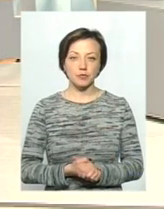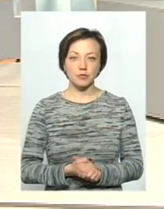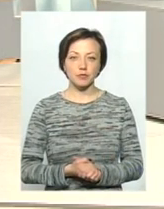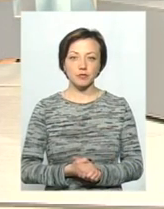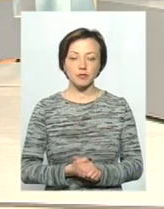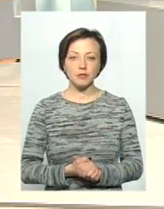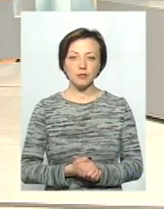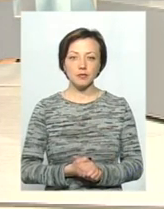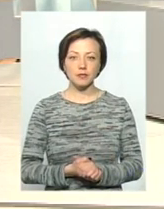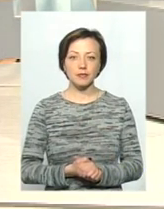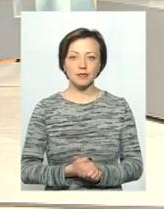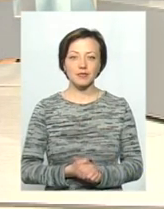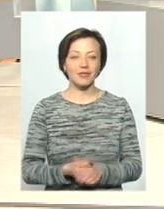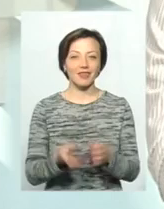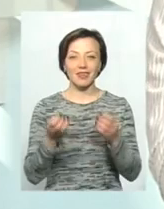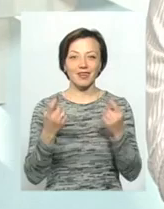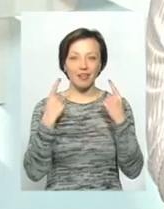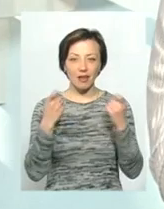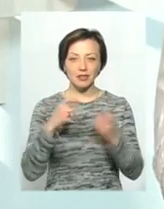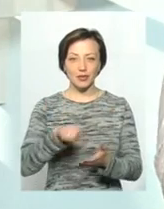Які б це були слова? Що класний це за місце?